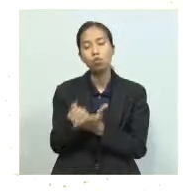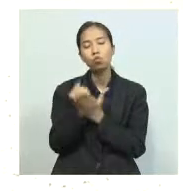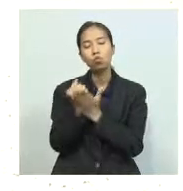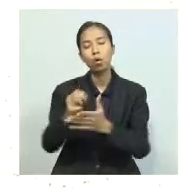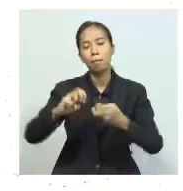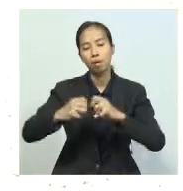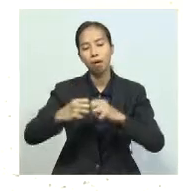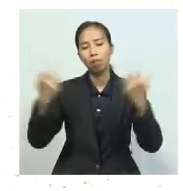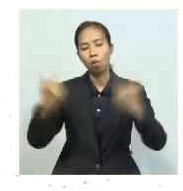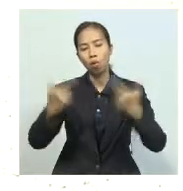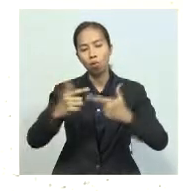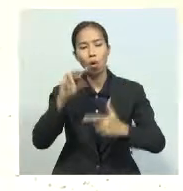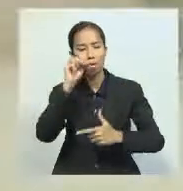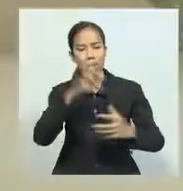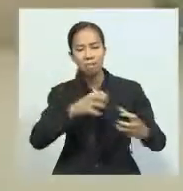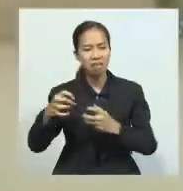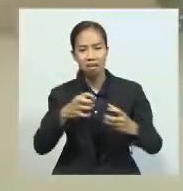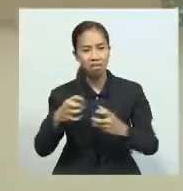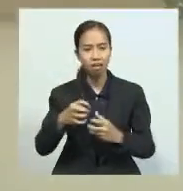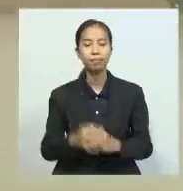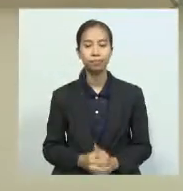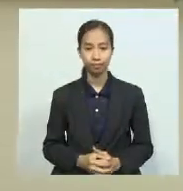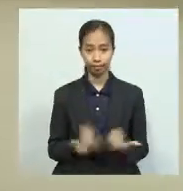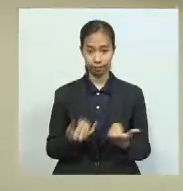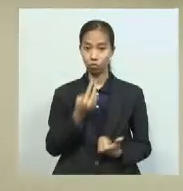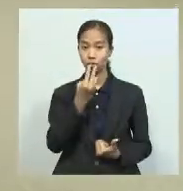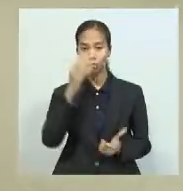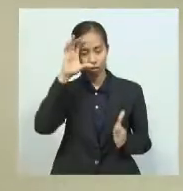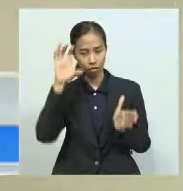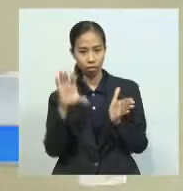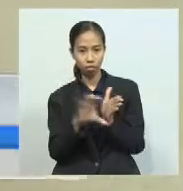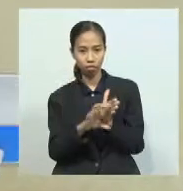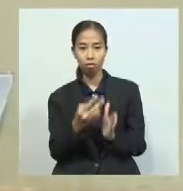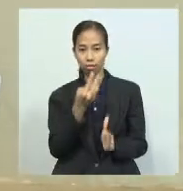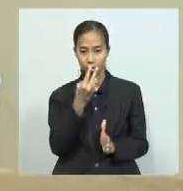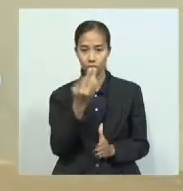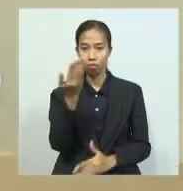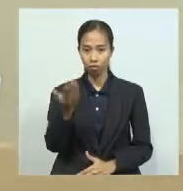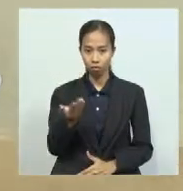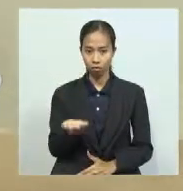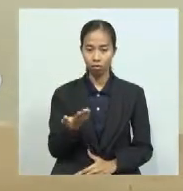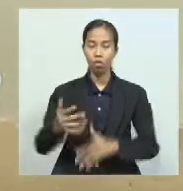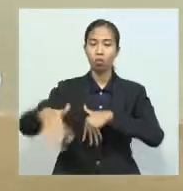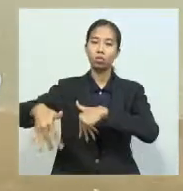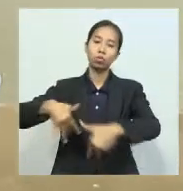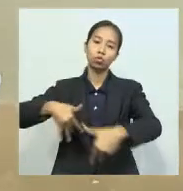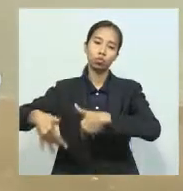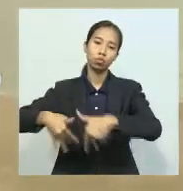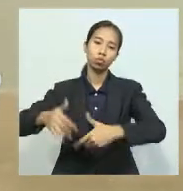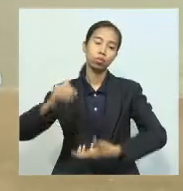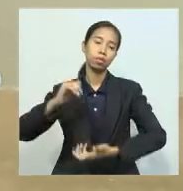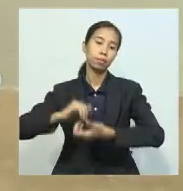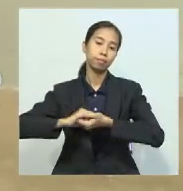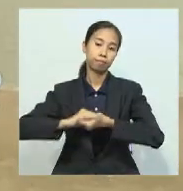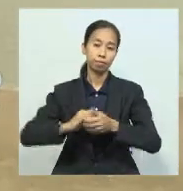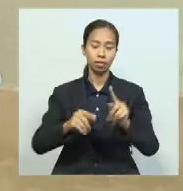ลาะวิวาทครับเราไปดูภาพนี้กันก่อนนะครับนี่เป็นภาพความร่วมมือของชาวบ้านในพื้นที่ตำบล